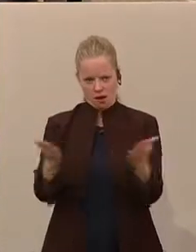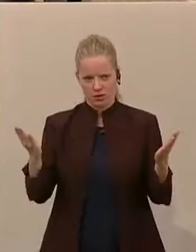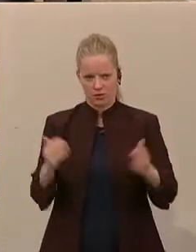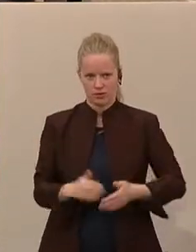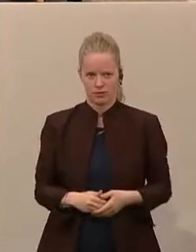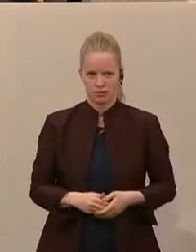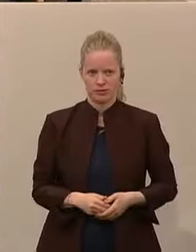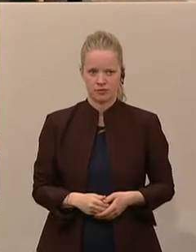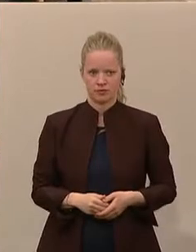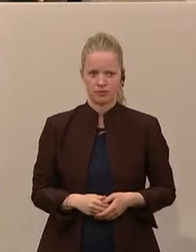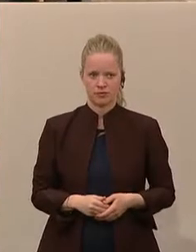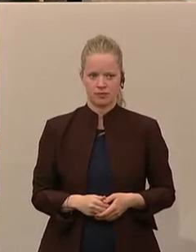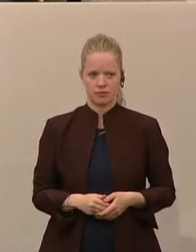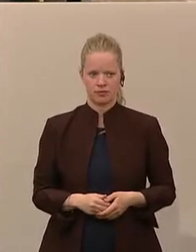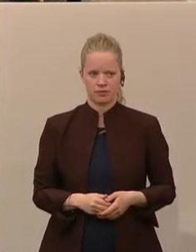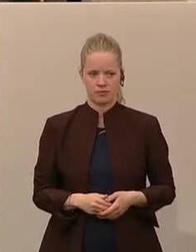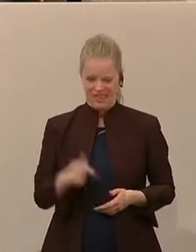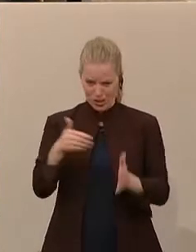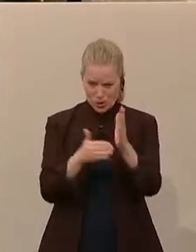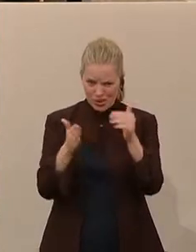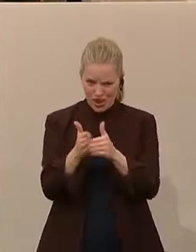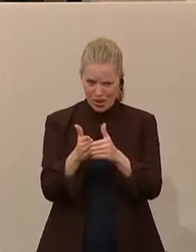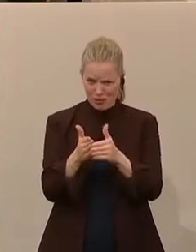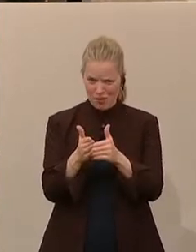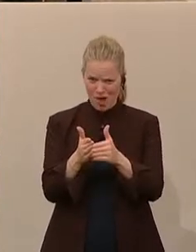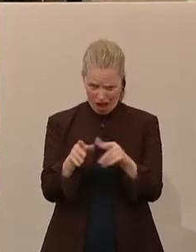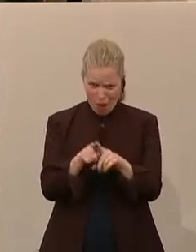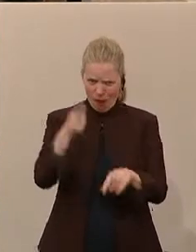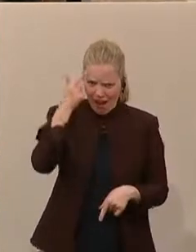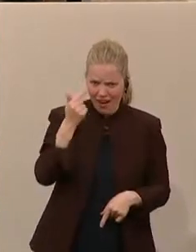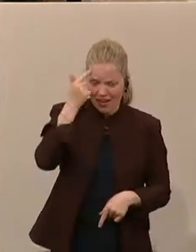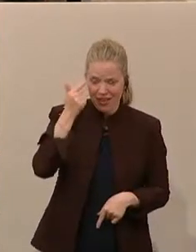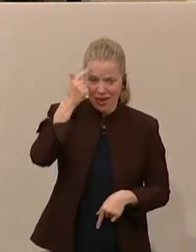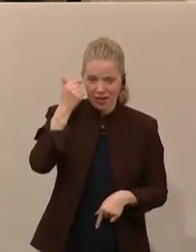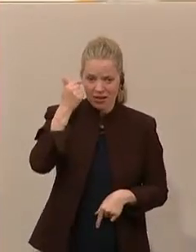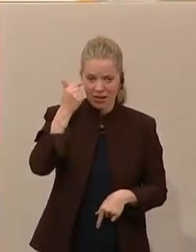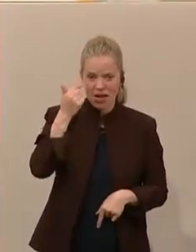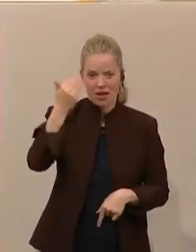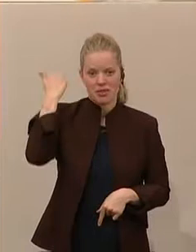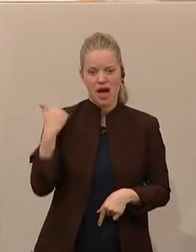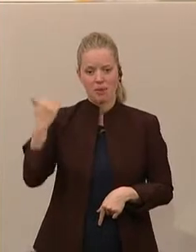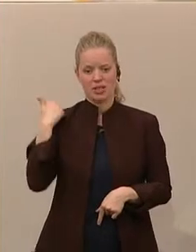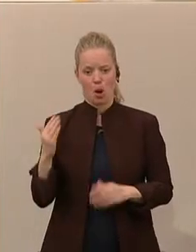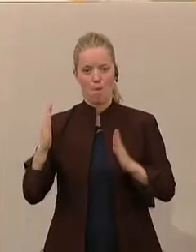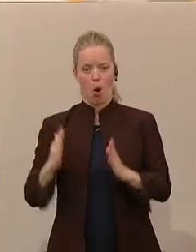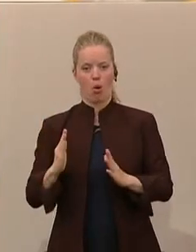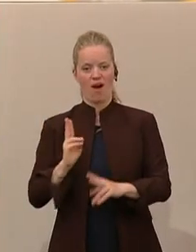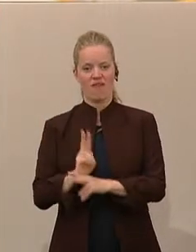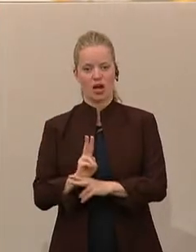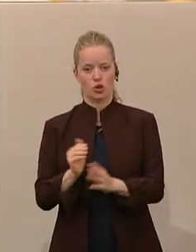erinnert Sie nicht dieses System auch daran, an das sogenannte Blockwartsystem im Dritten